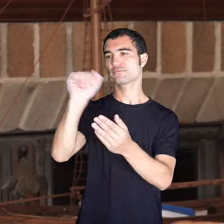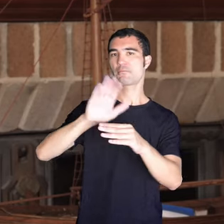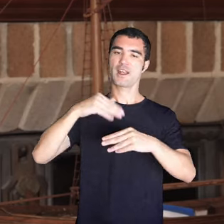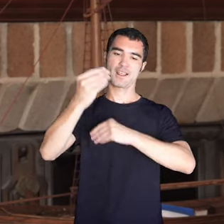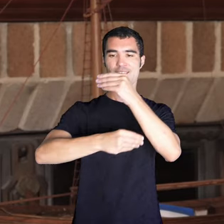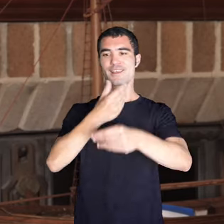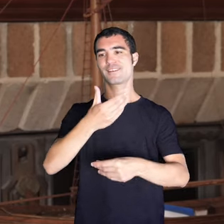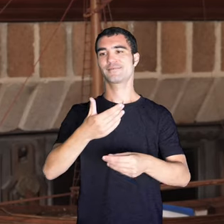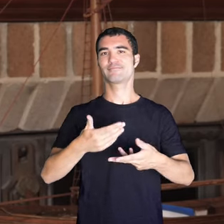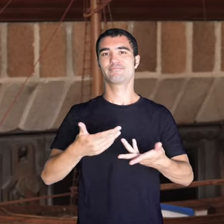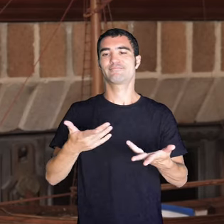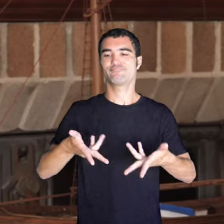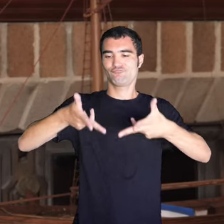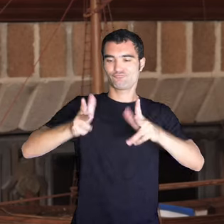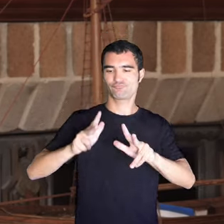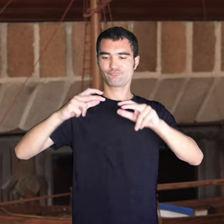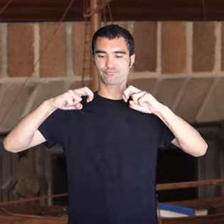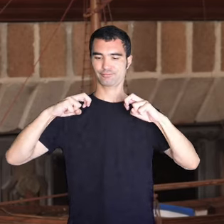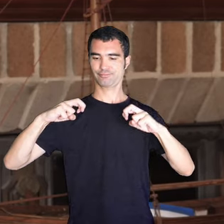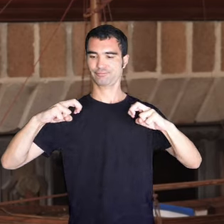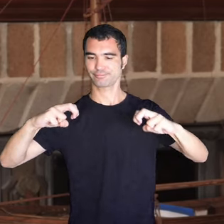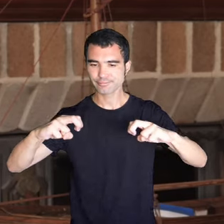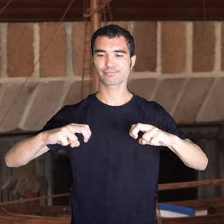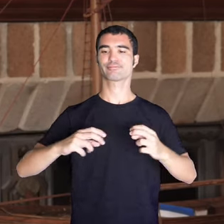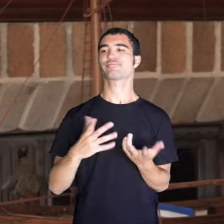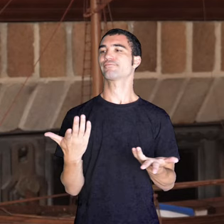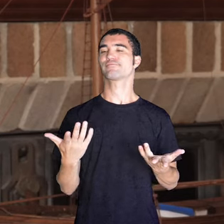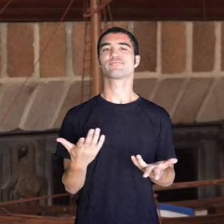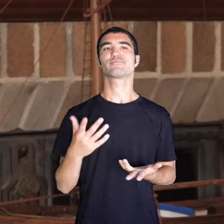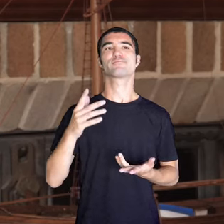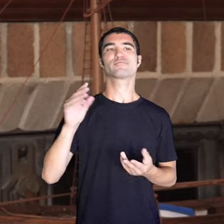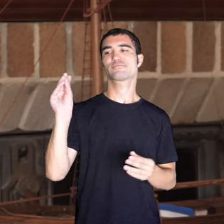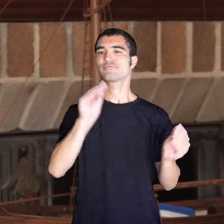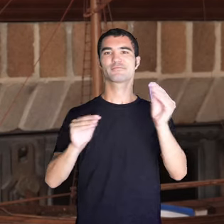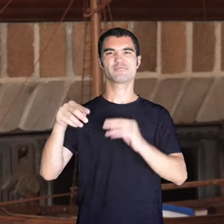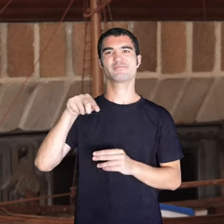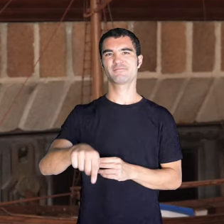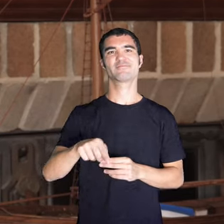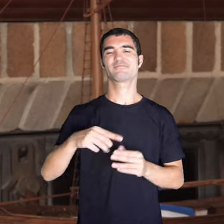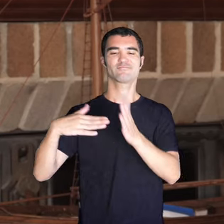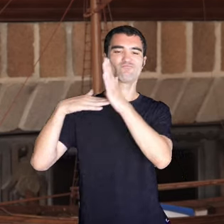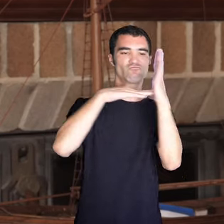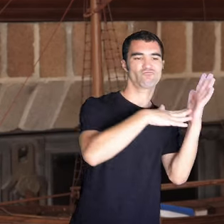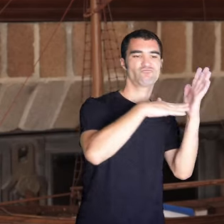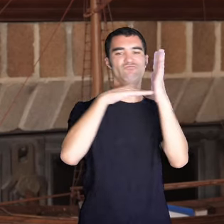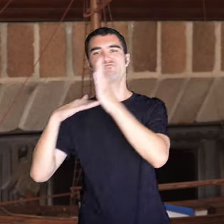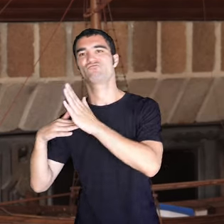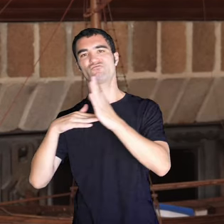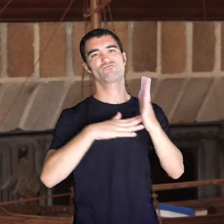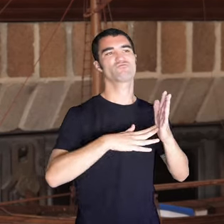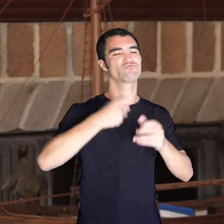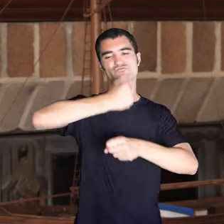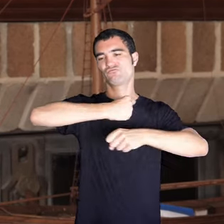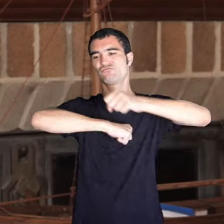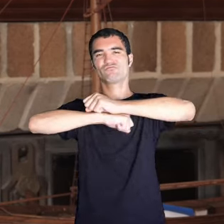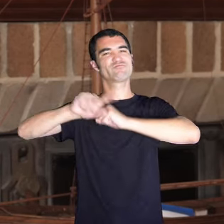i posaren assientos i el que ja no era per traginar mercancies